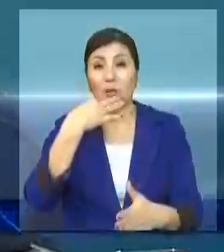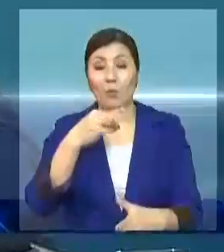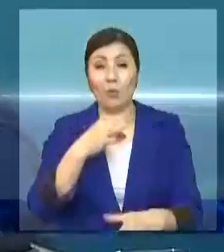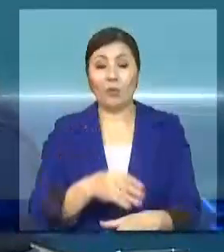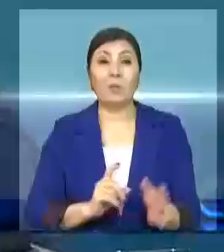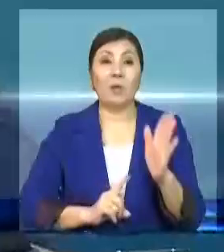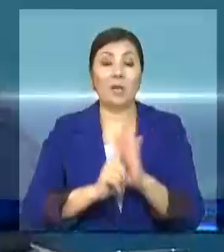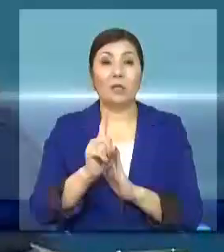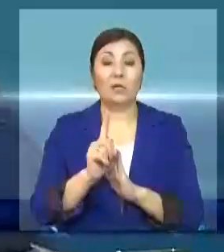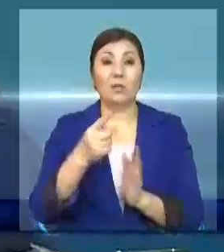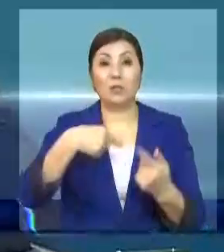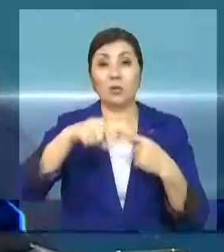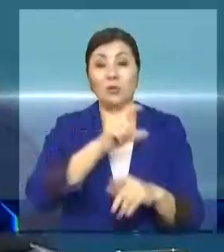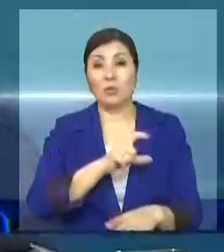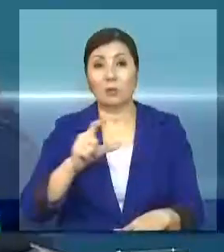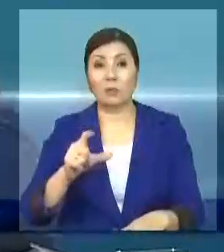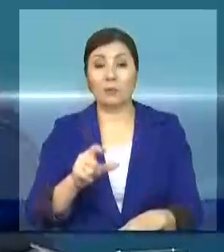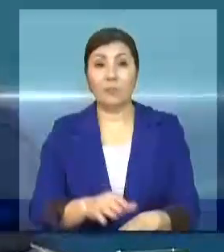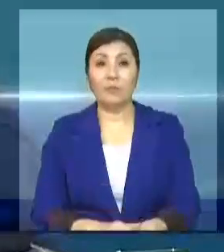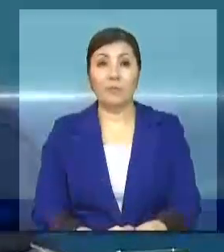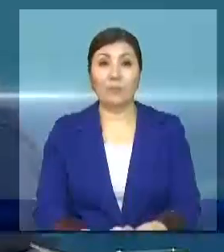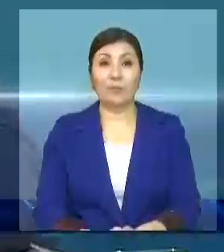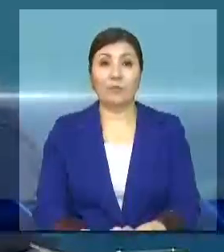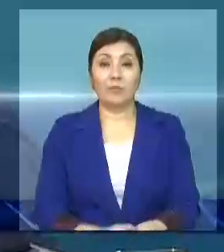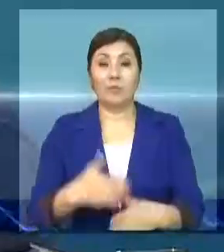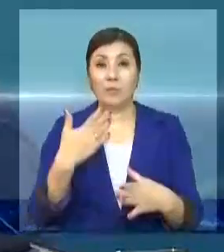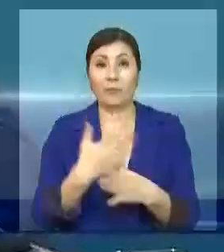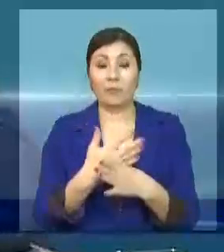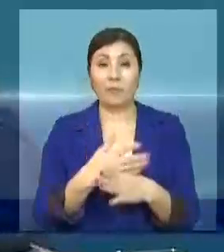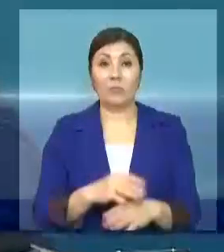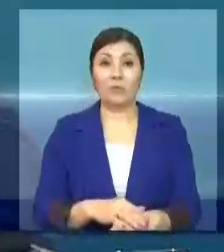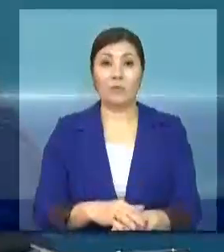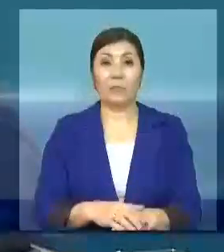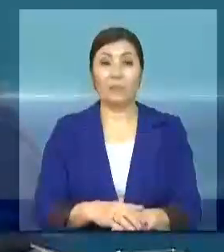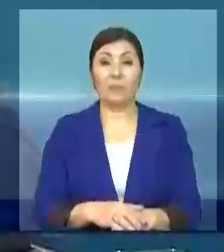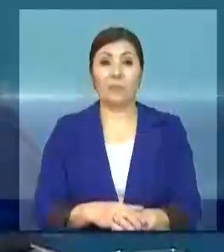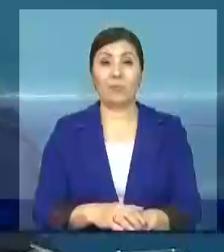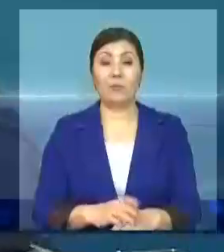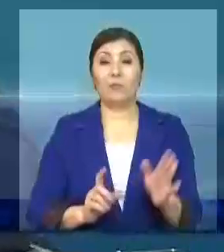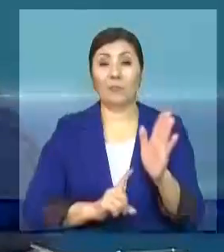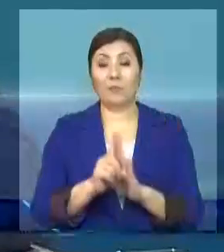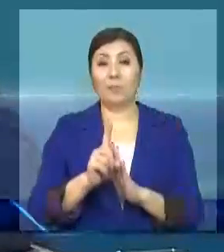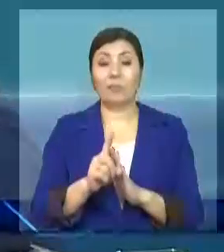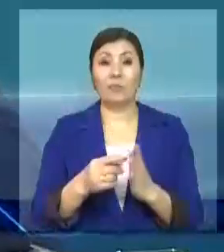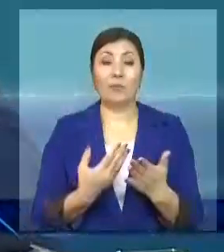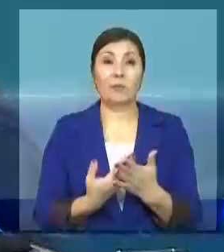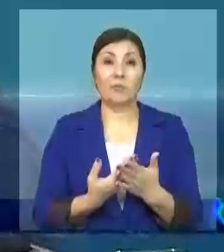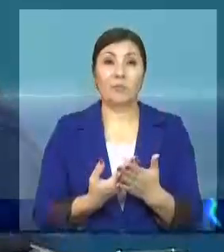такая своеобразная кооперация между бизнесом, который помогает новым начинающим